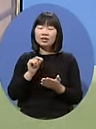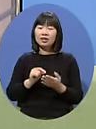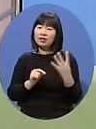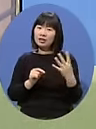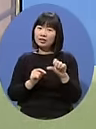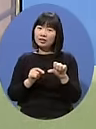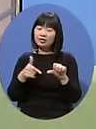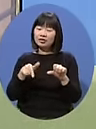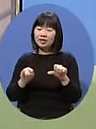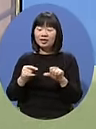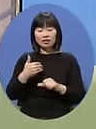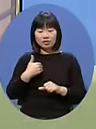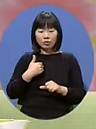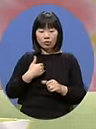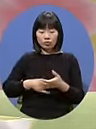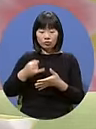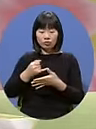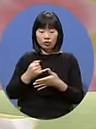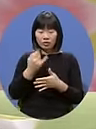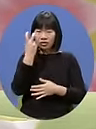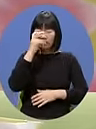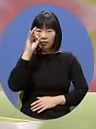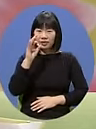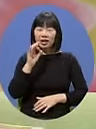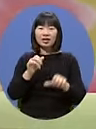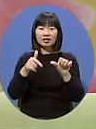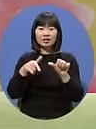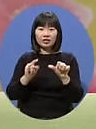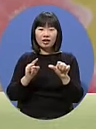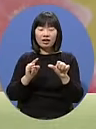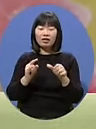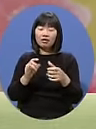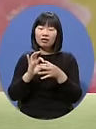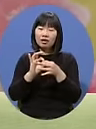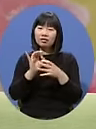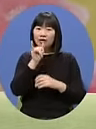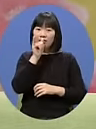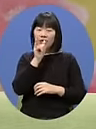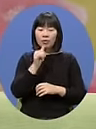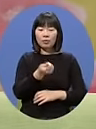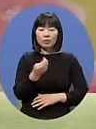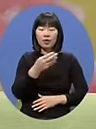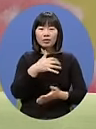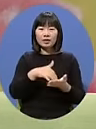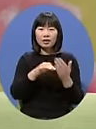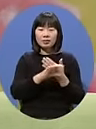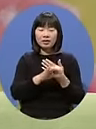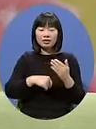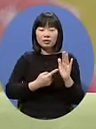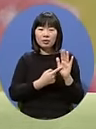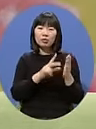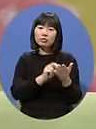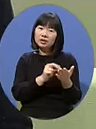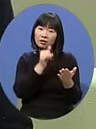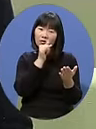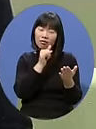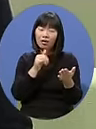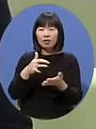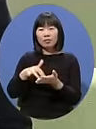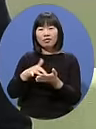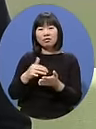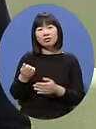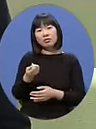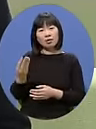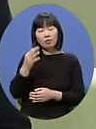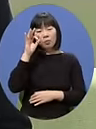개 정도. 네다섯 개. 저 지금 제가 저도 서연이 체크해봤는데 한 다섯 개 정도 되거든요. 이게 한 몇 개 정도면 자기 표현이. 이제 요거는 뭐 어떤 몇 개로만